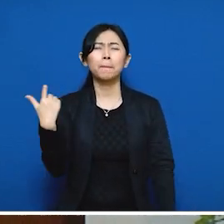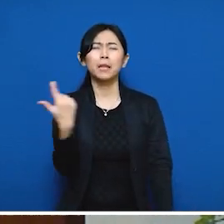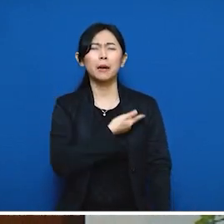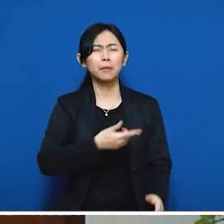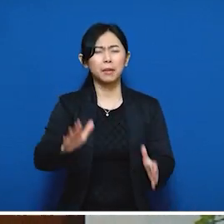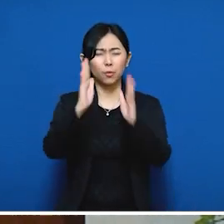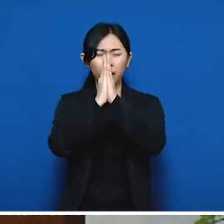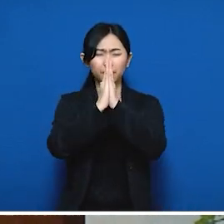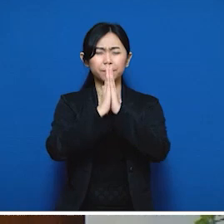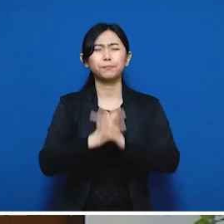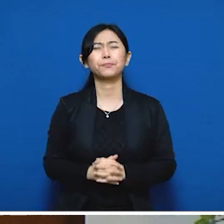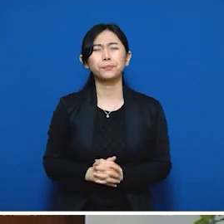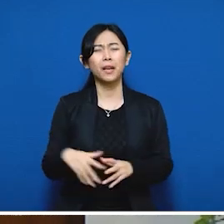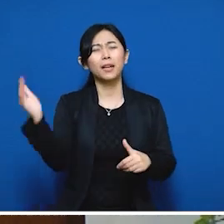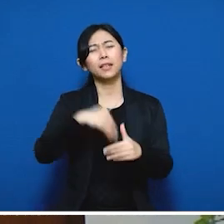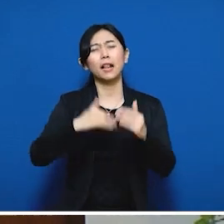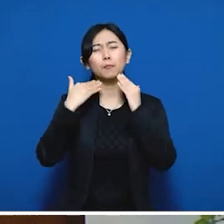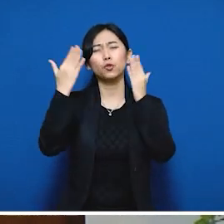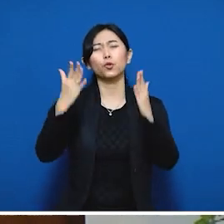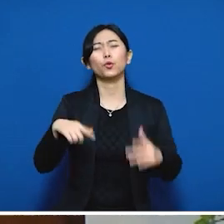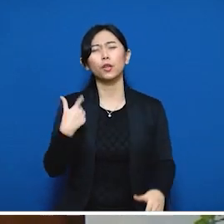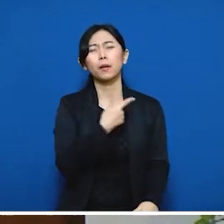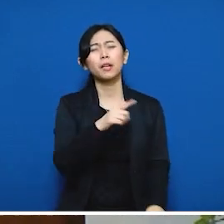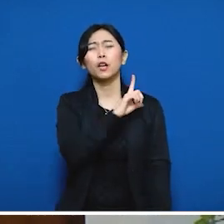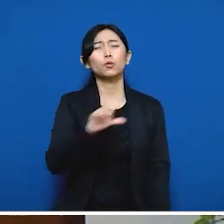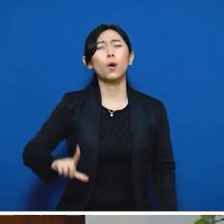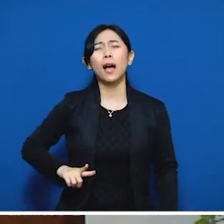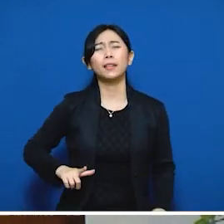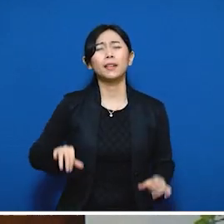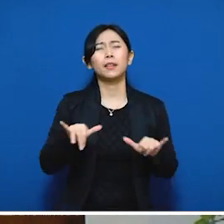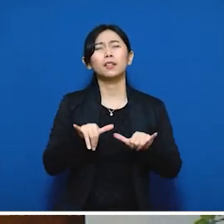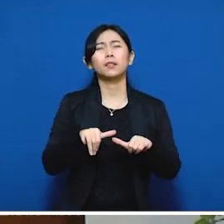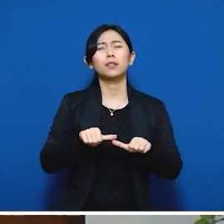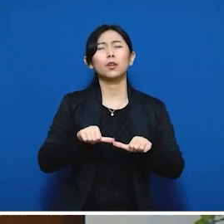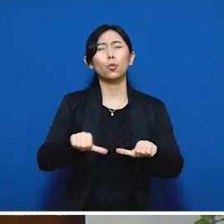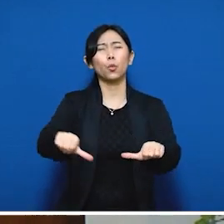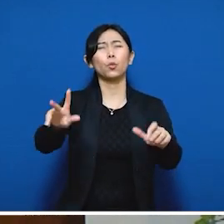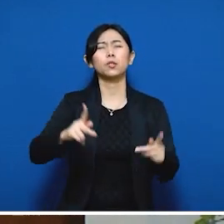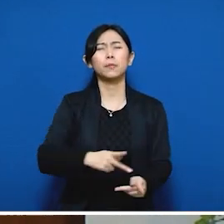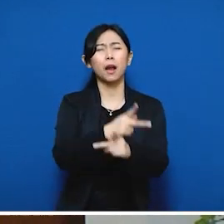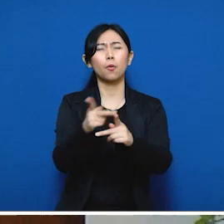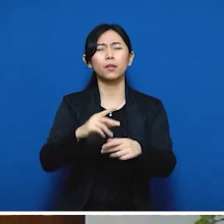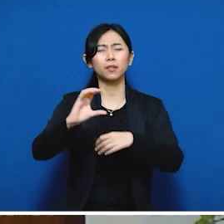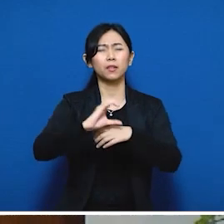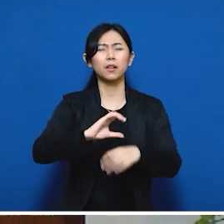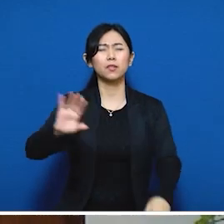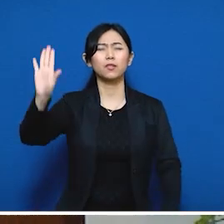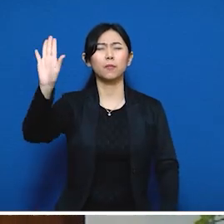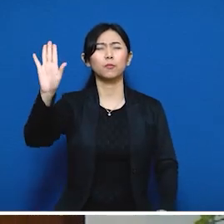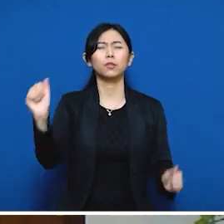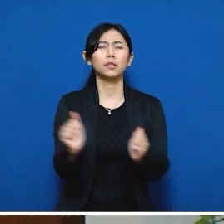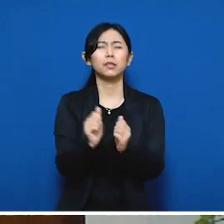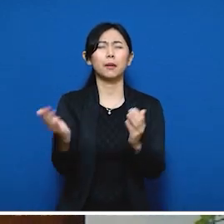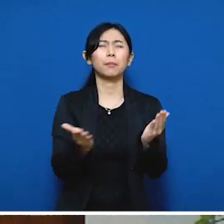mau berdoa dalam syukur kami karena Tuhan masih merawat gereja Tuhan